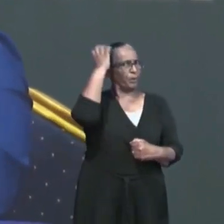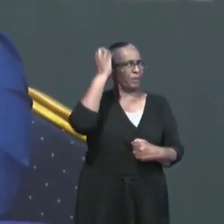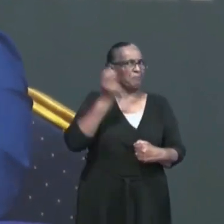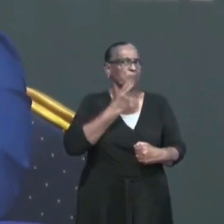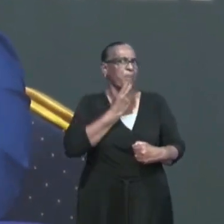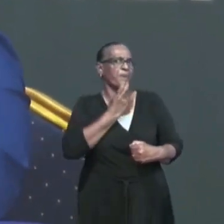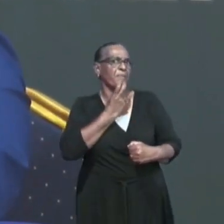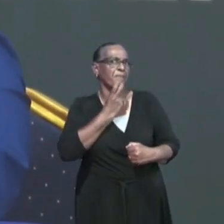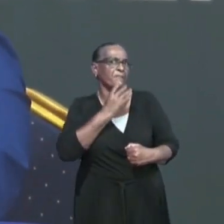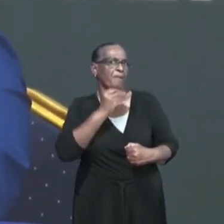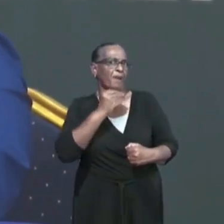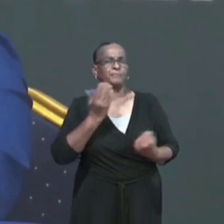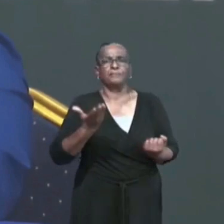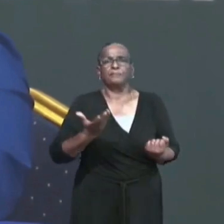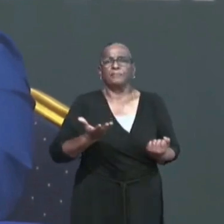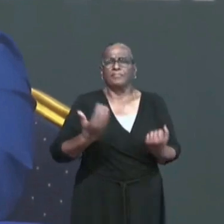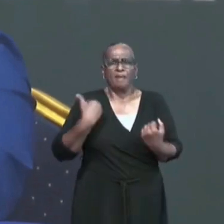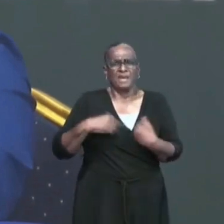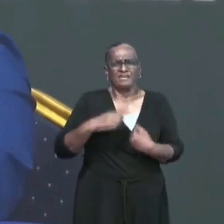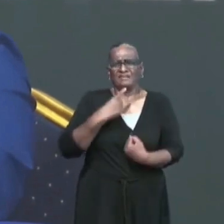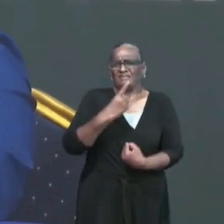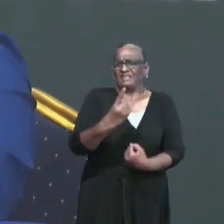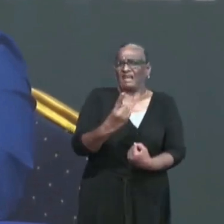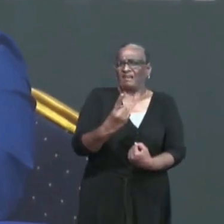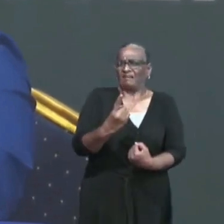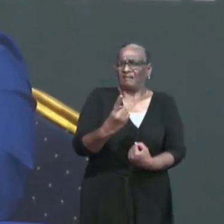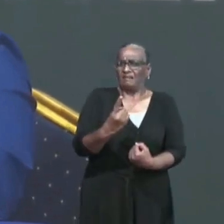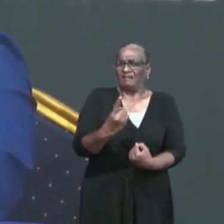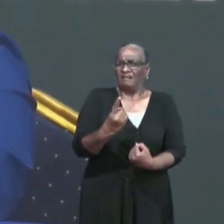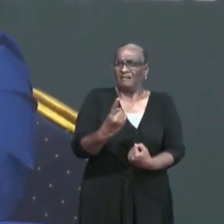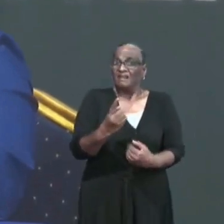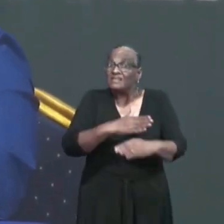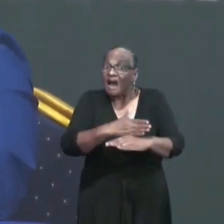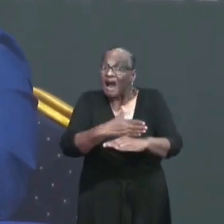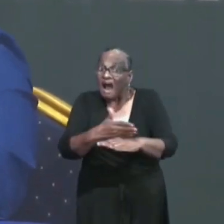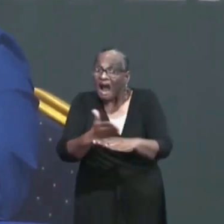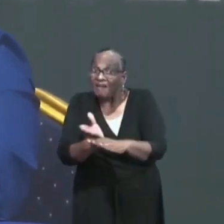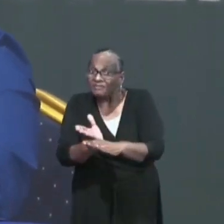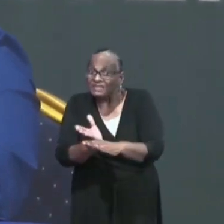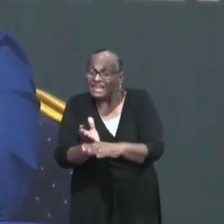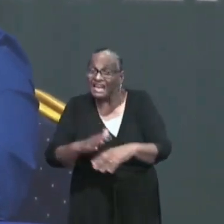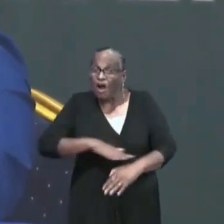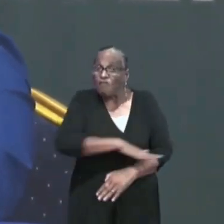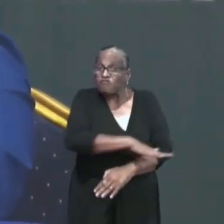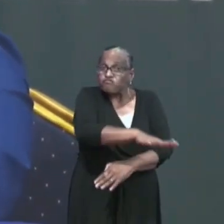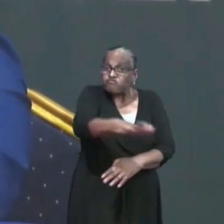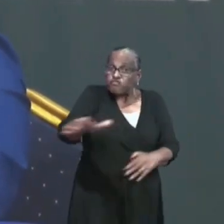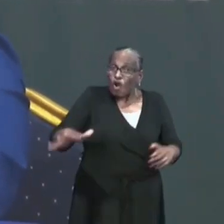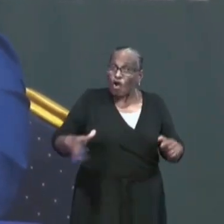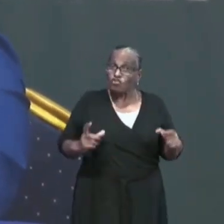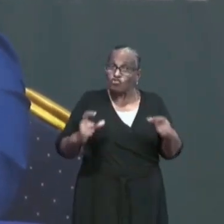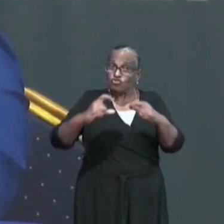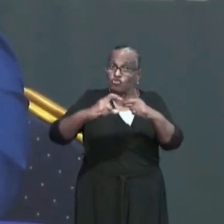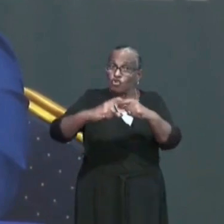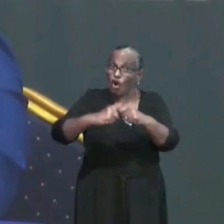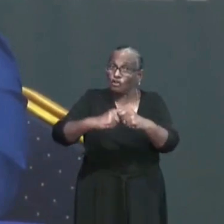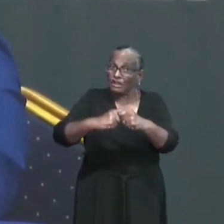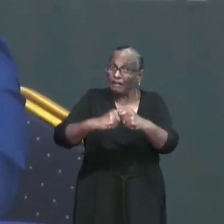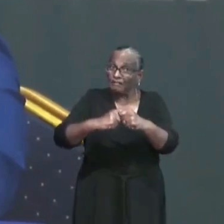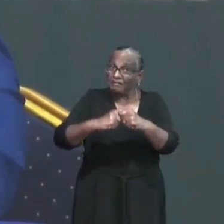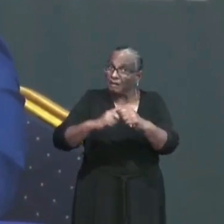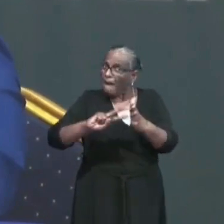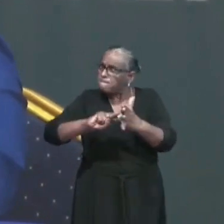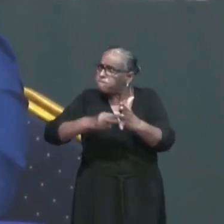waarvan de aanschaf van al eens op de afdeling wallace contact oh oh wel of niet